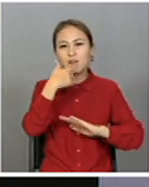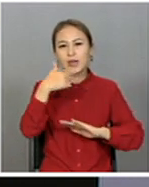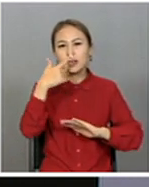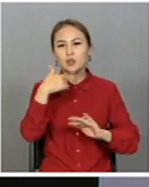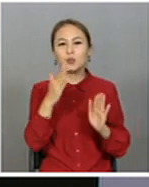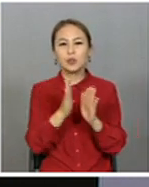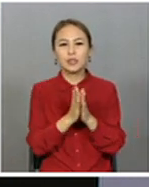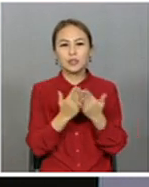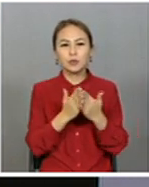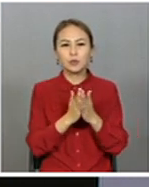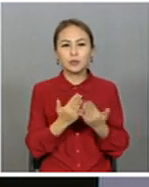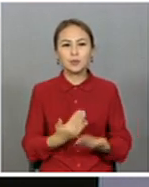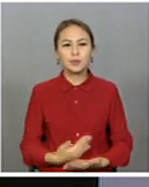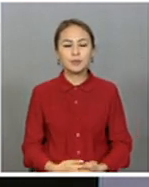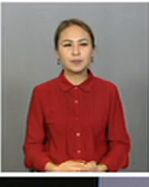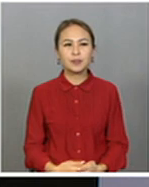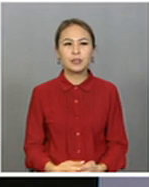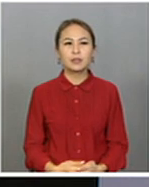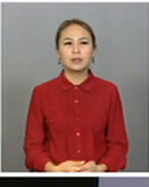книгу.